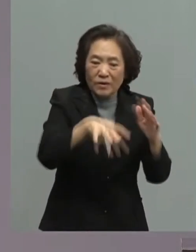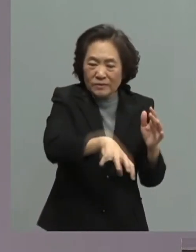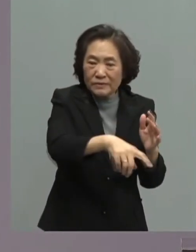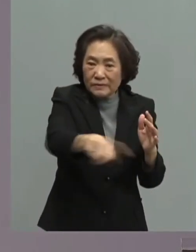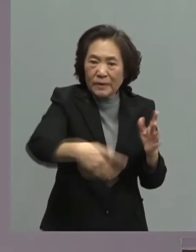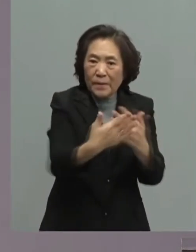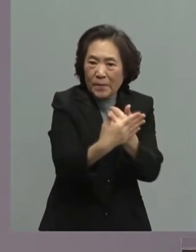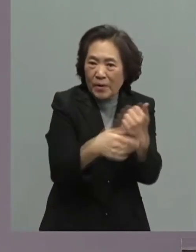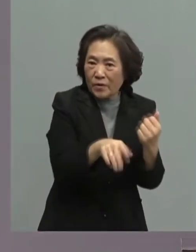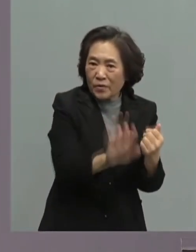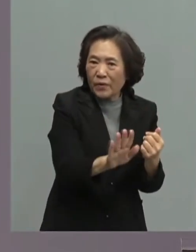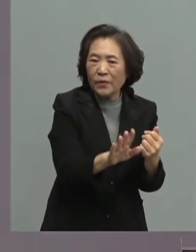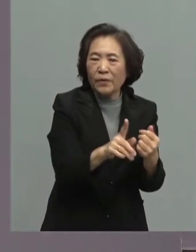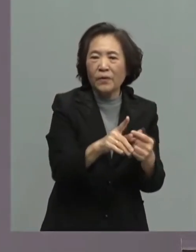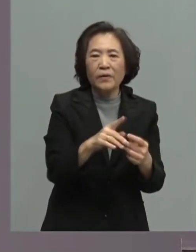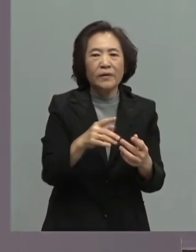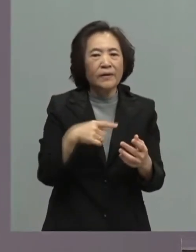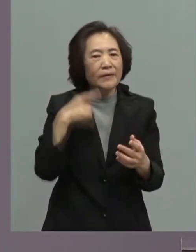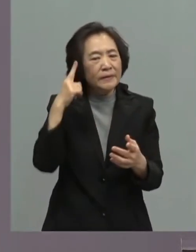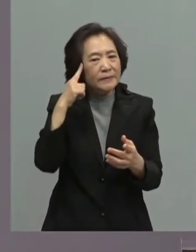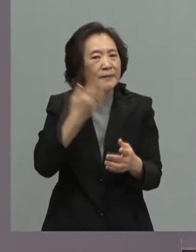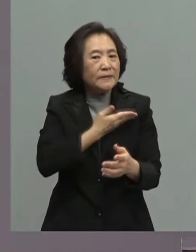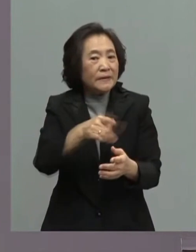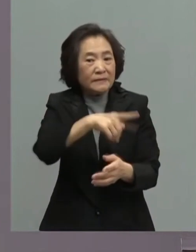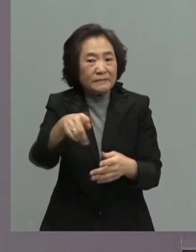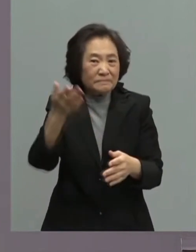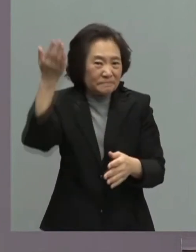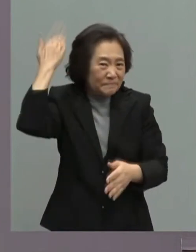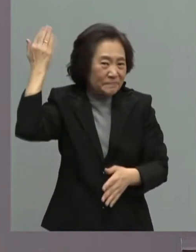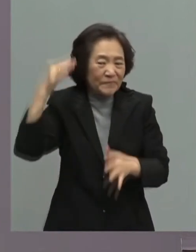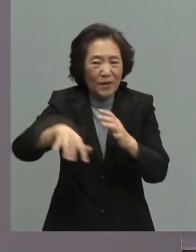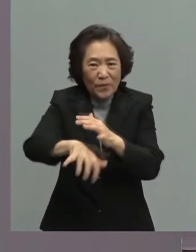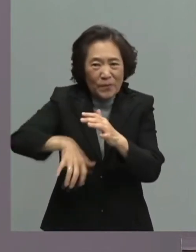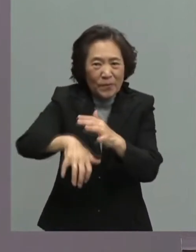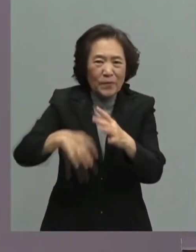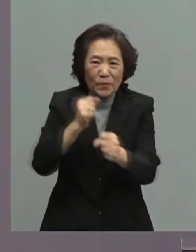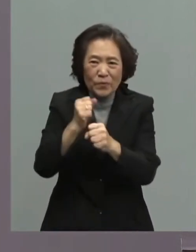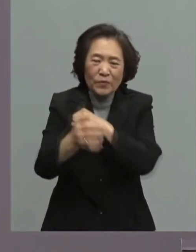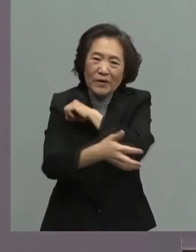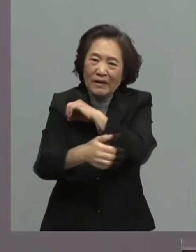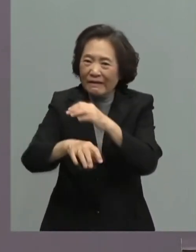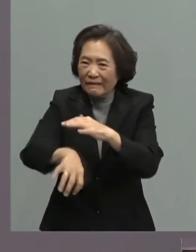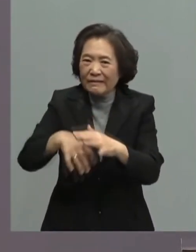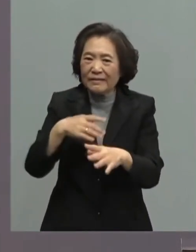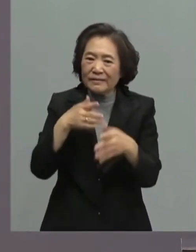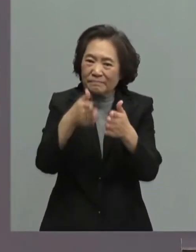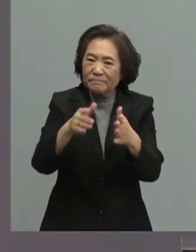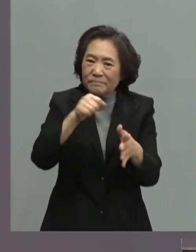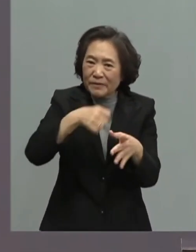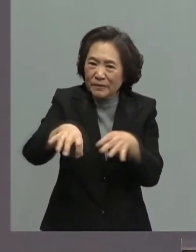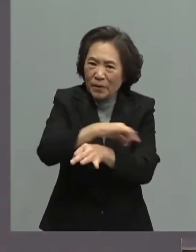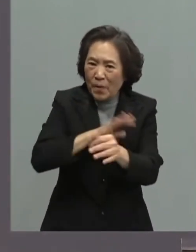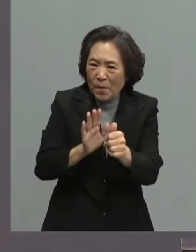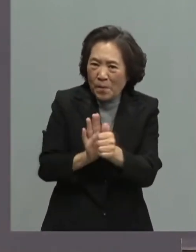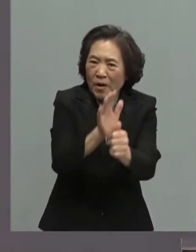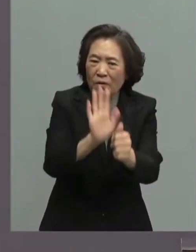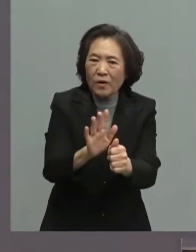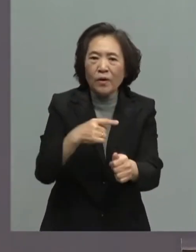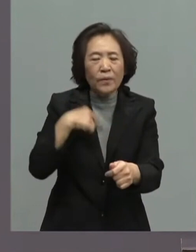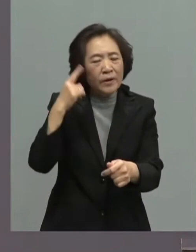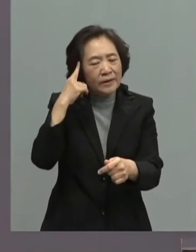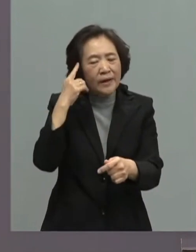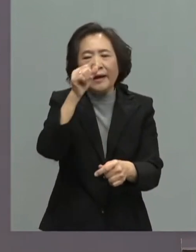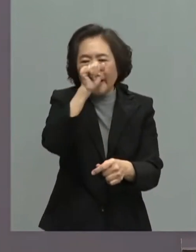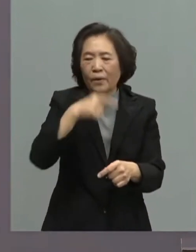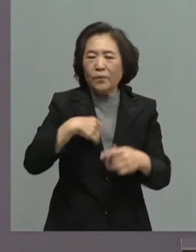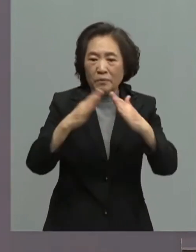得保障之后，为了要纪念那个年代矿工对台湾经济的贡献，我愿意把房子